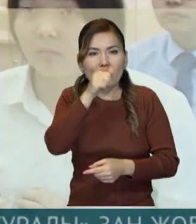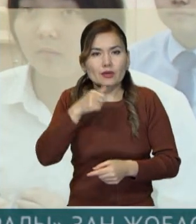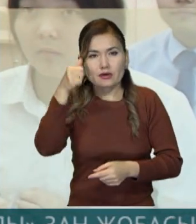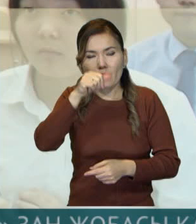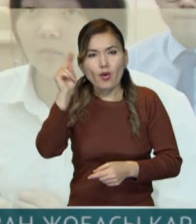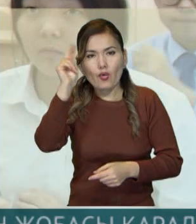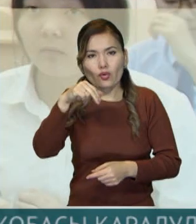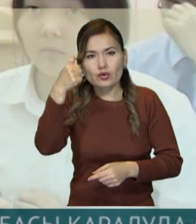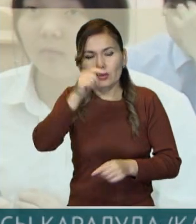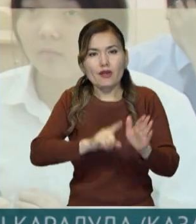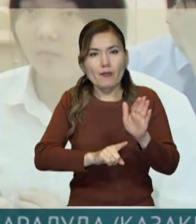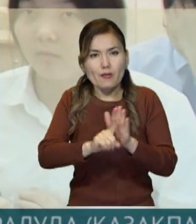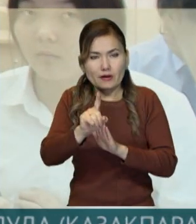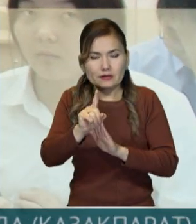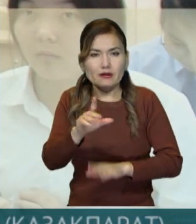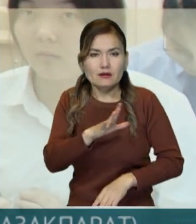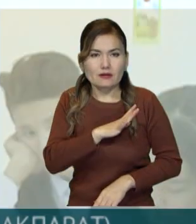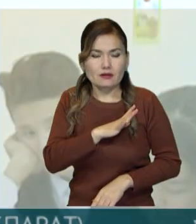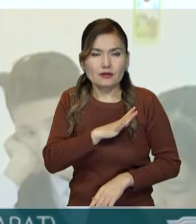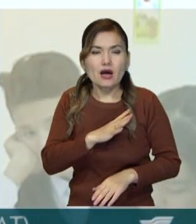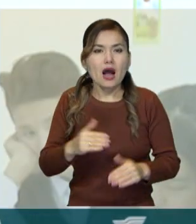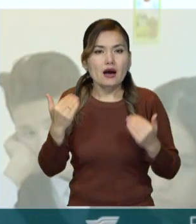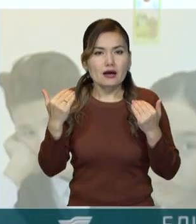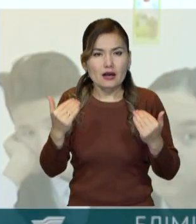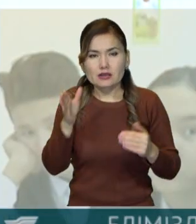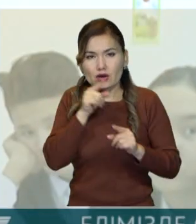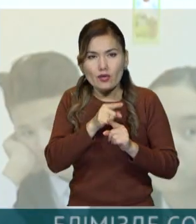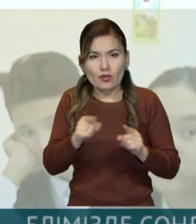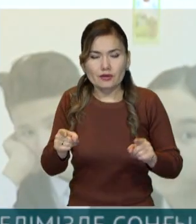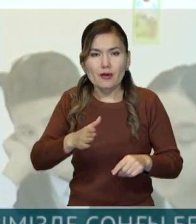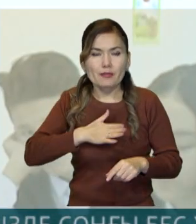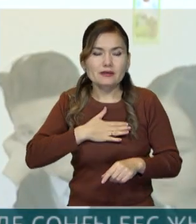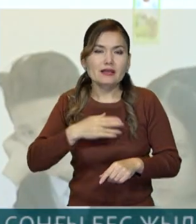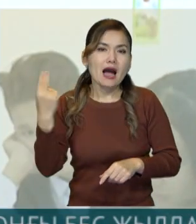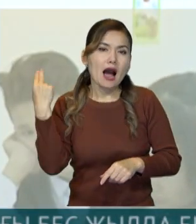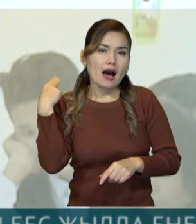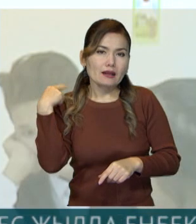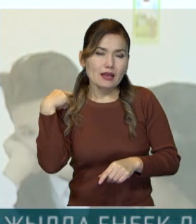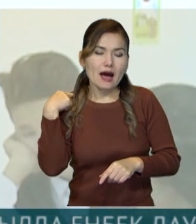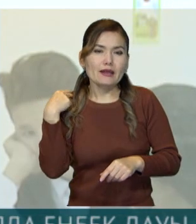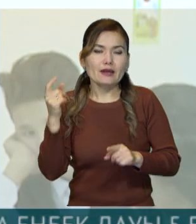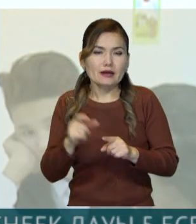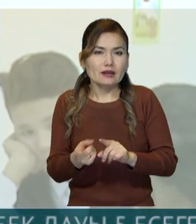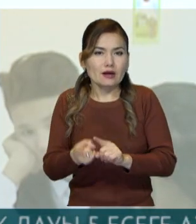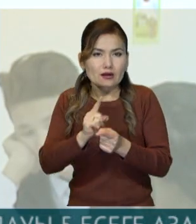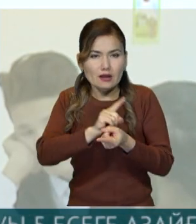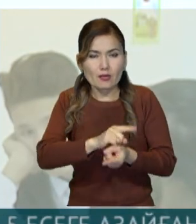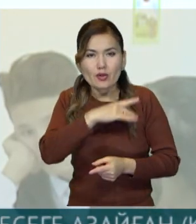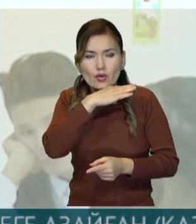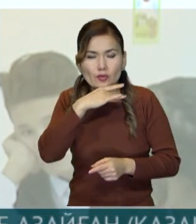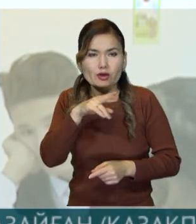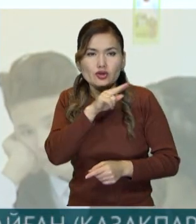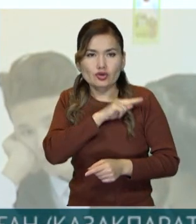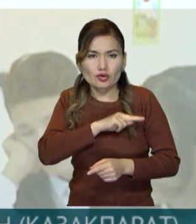жылынан бастап апробациядан өткен болатынбыз. Қазіргі уақытта осы біз латынға байланысты біраз жұмыстар атқарылуда.